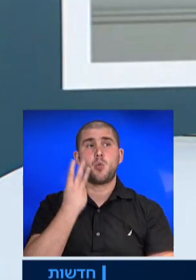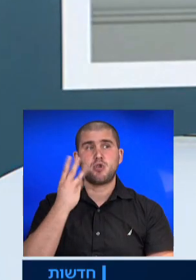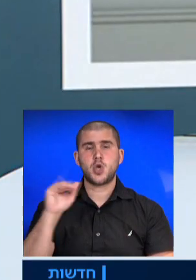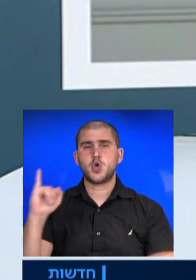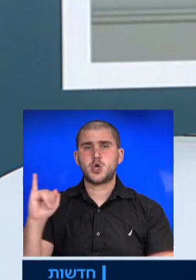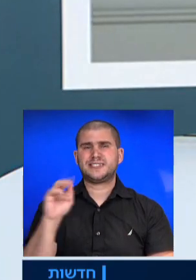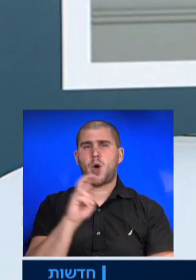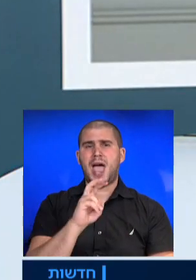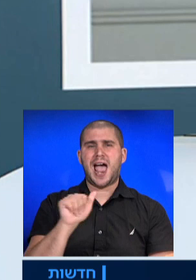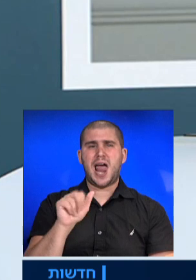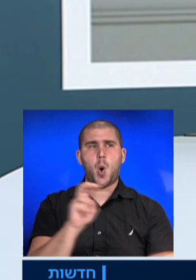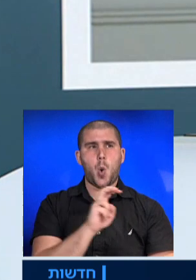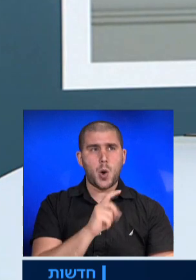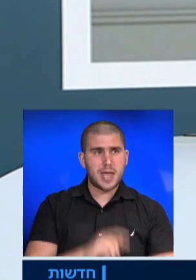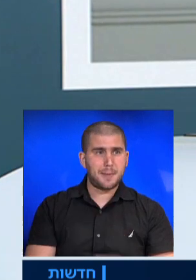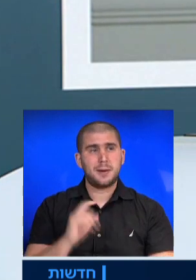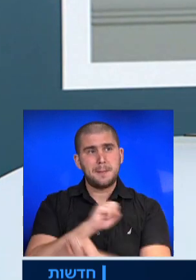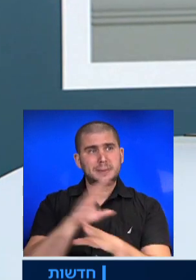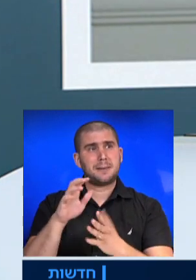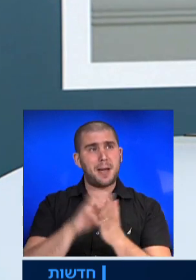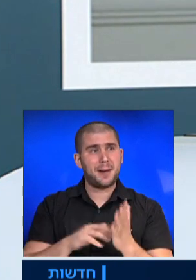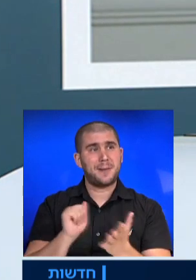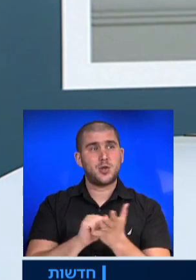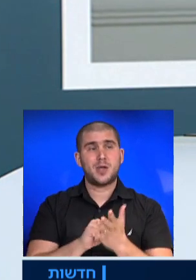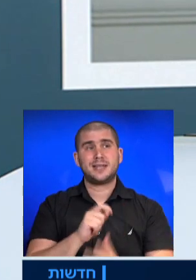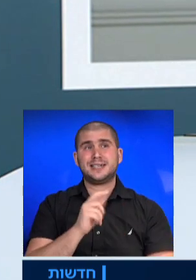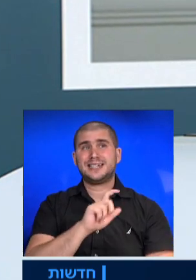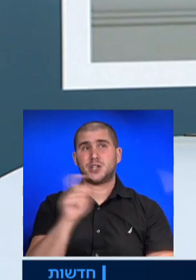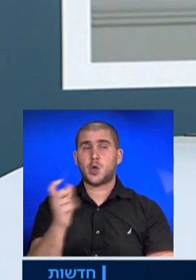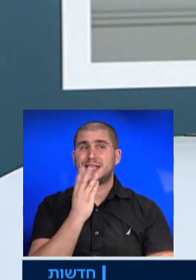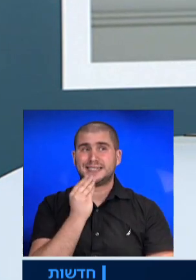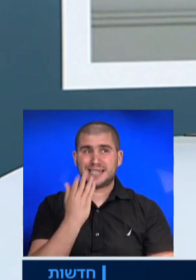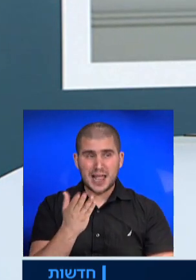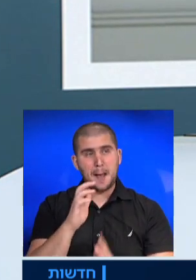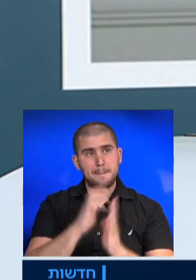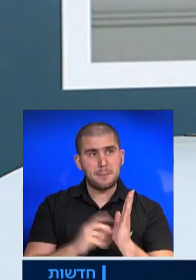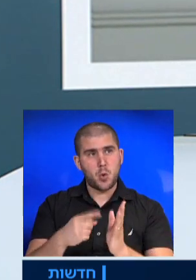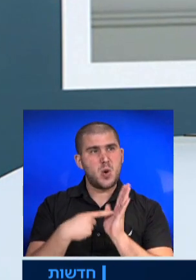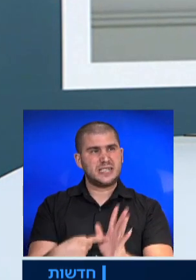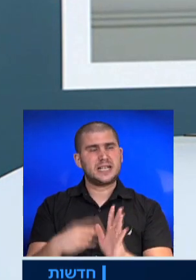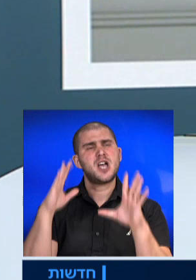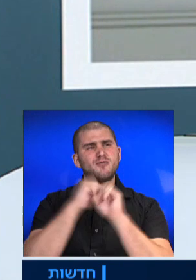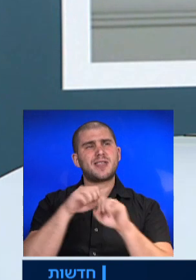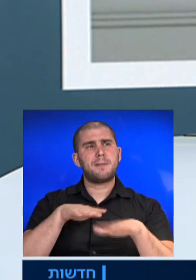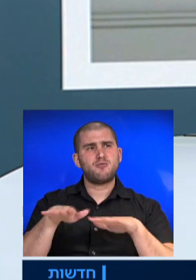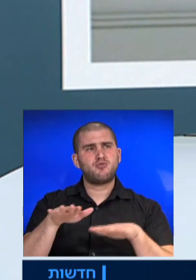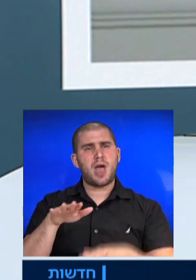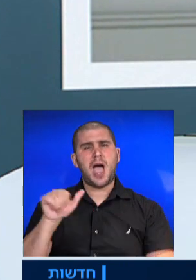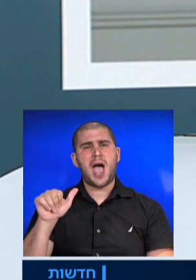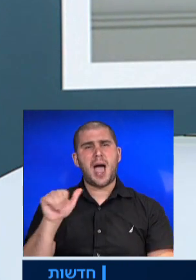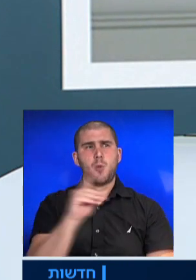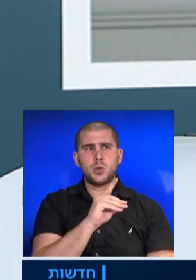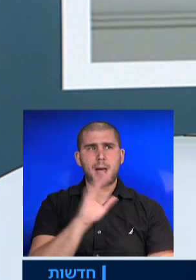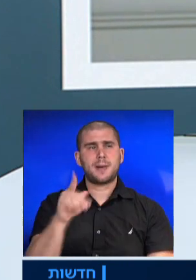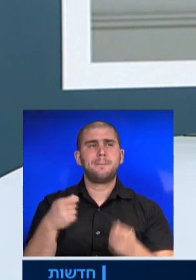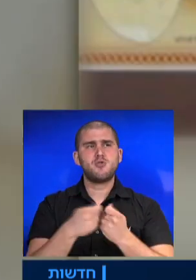العتيبة مقالا في صحيفة يدعوت أحرنوت الإسرائيلية استعرض فيه رؤية حكومة أبو ظبي لعلاقات وصفها